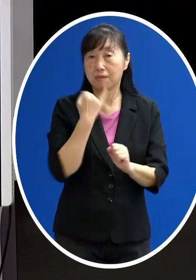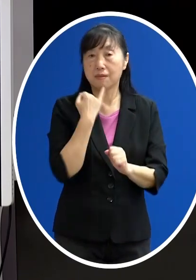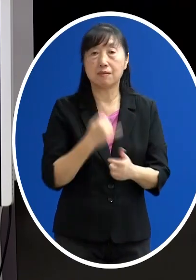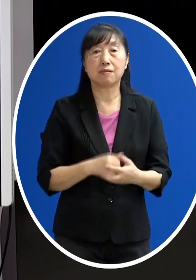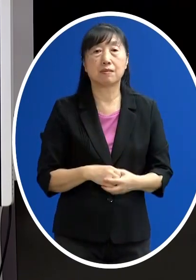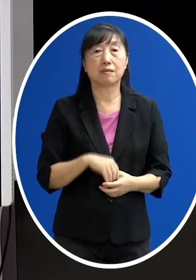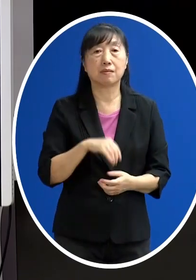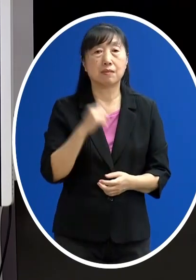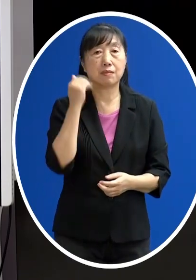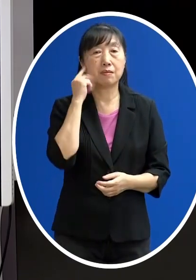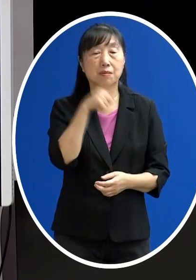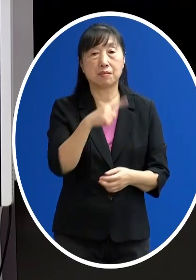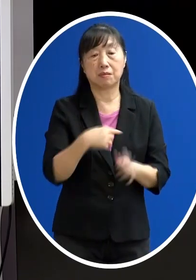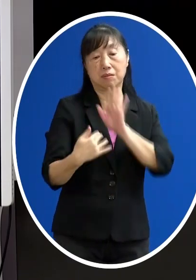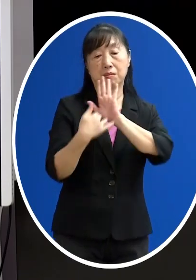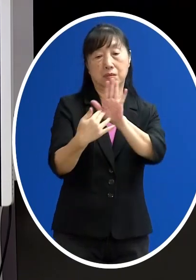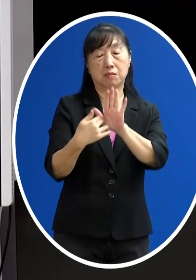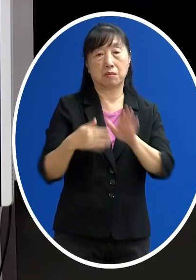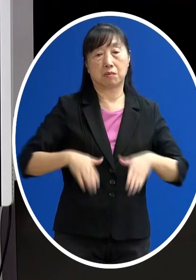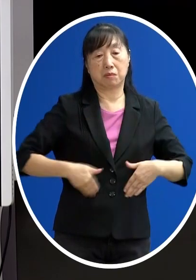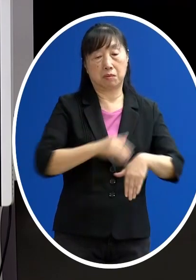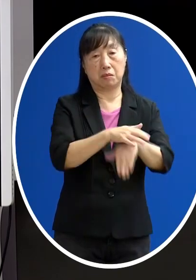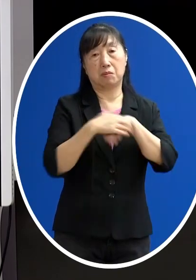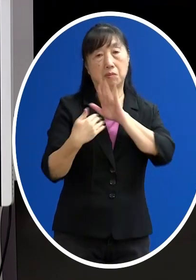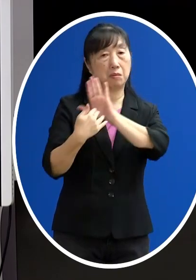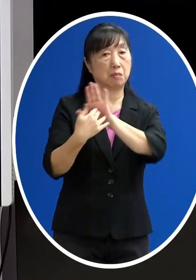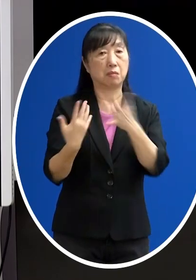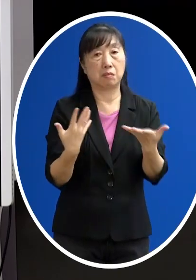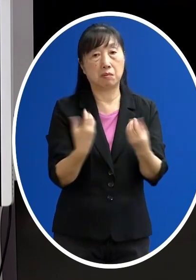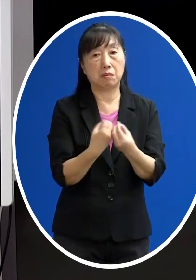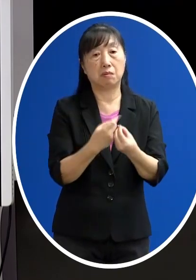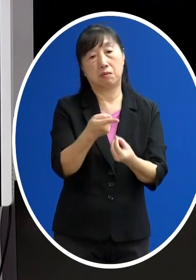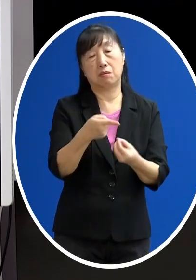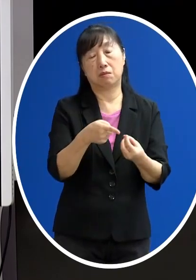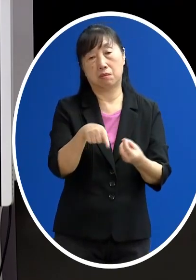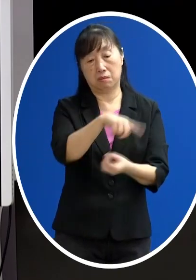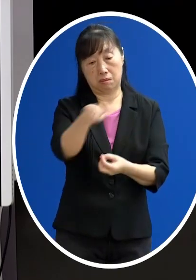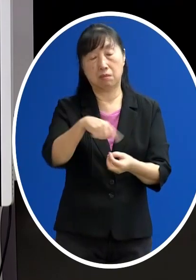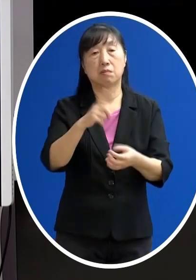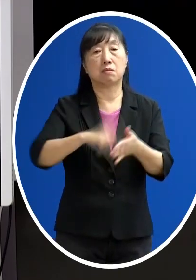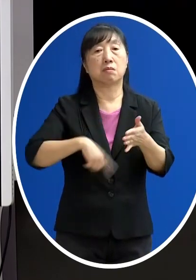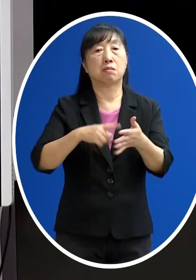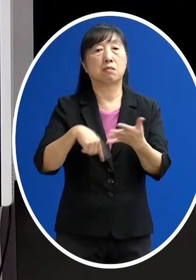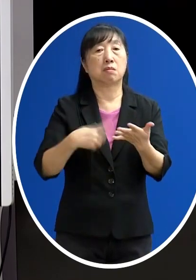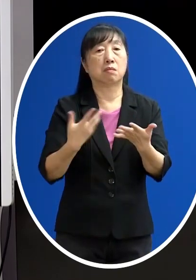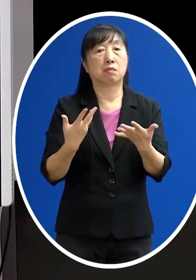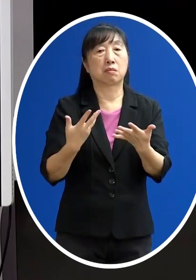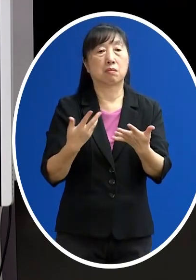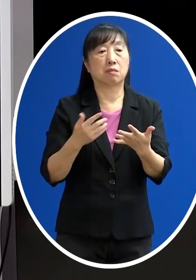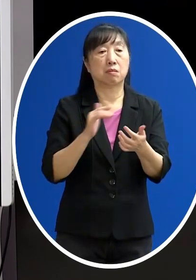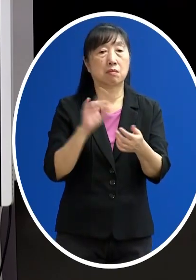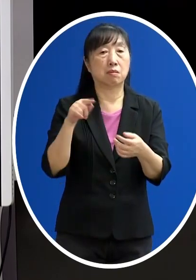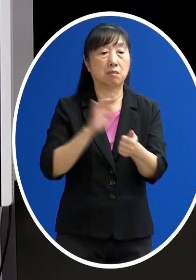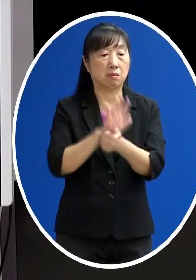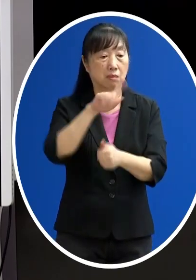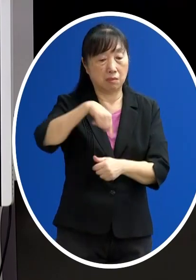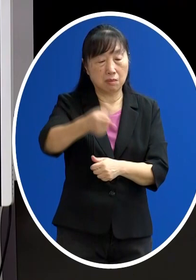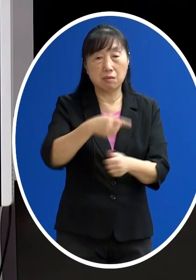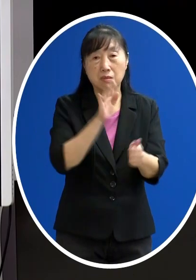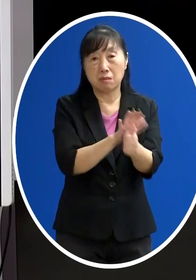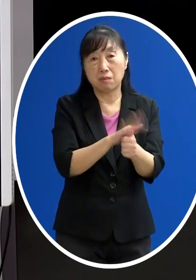那可是如果拒绝插管、拒绝急救的话，那这些个案当然就比较没有机会被我们后续的照护把